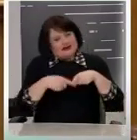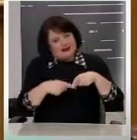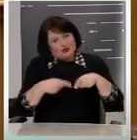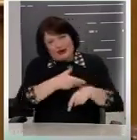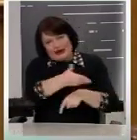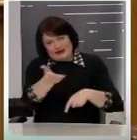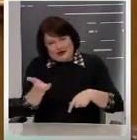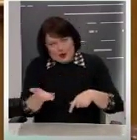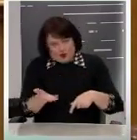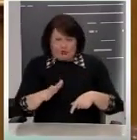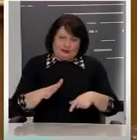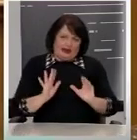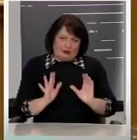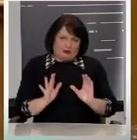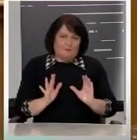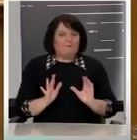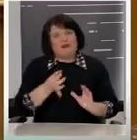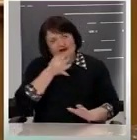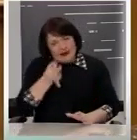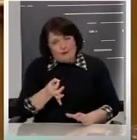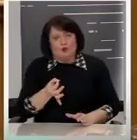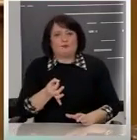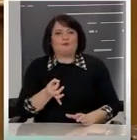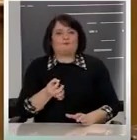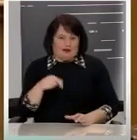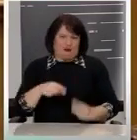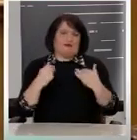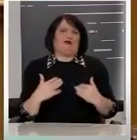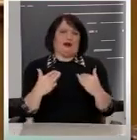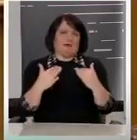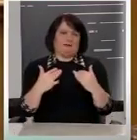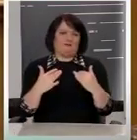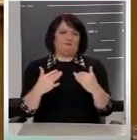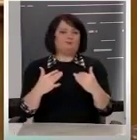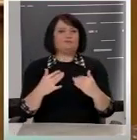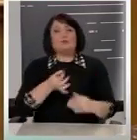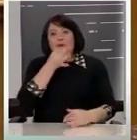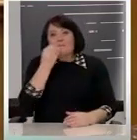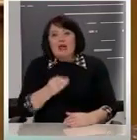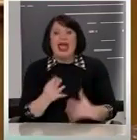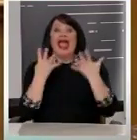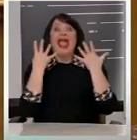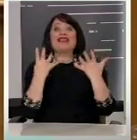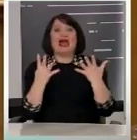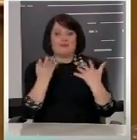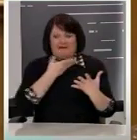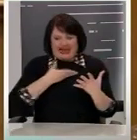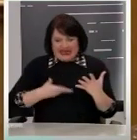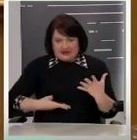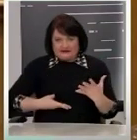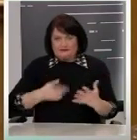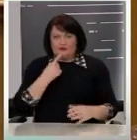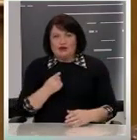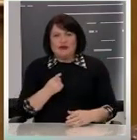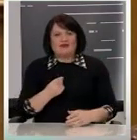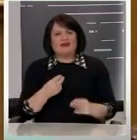ή σχεδόν όλες τις πλευρές της Βουλής. Αυτό που είπα, οι 9 πληγές, είναι